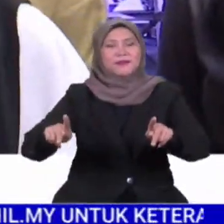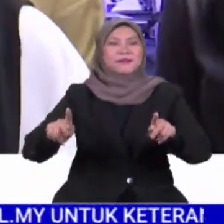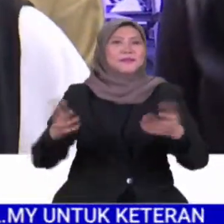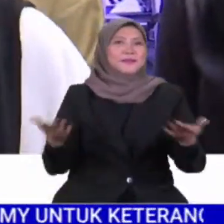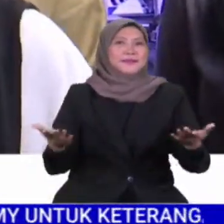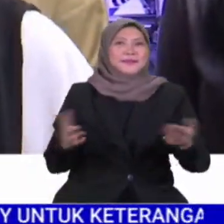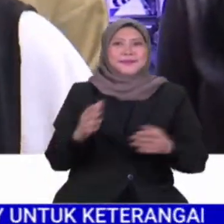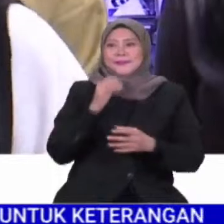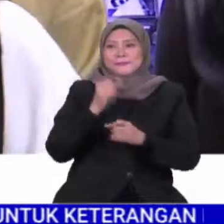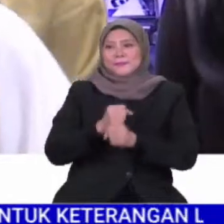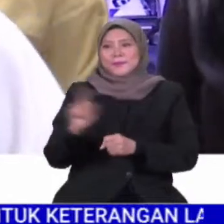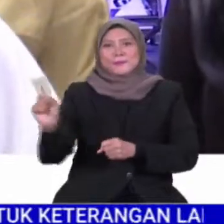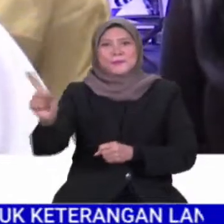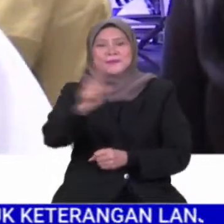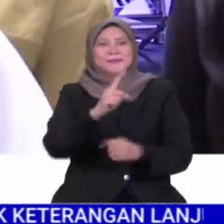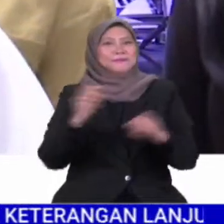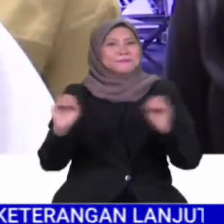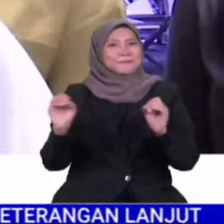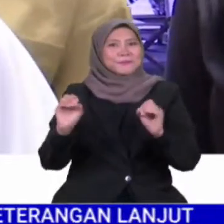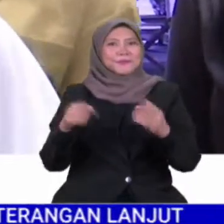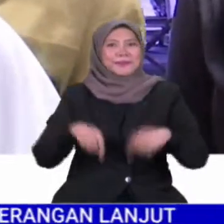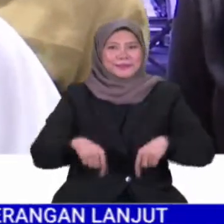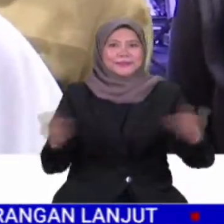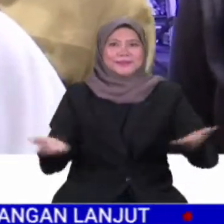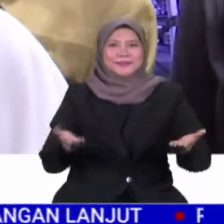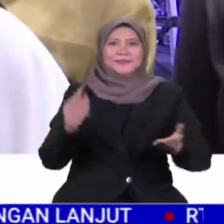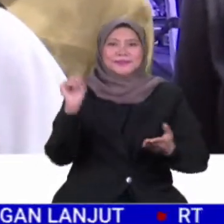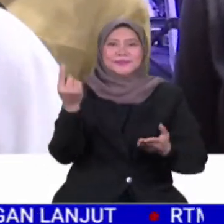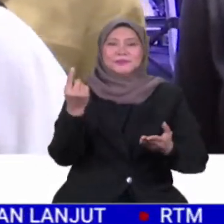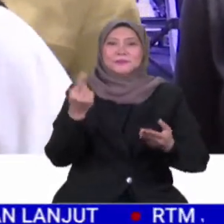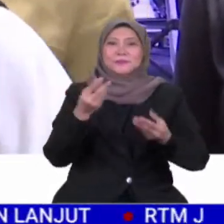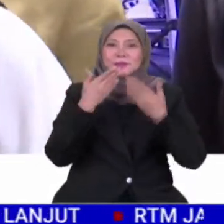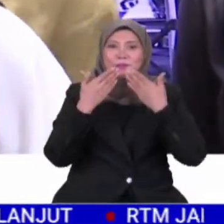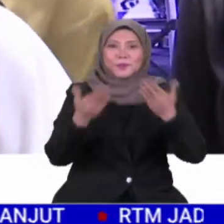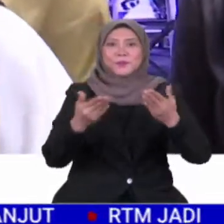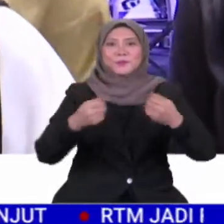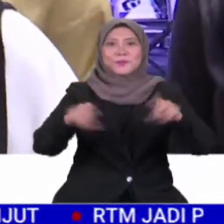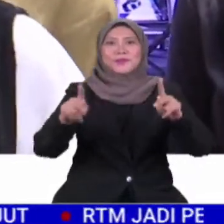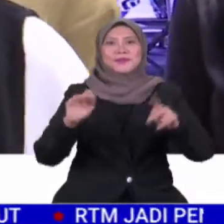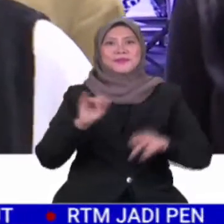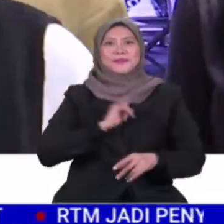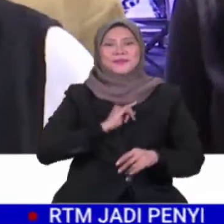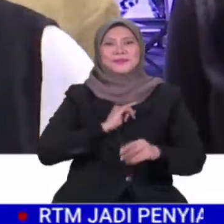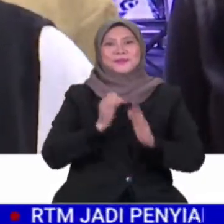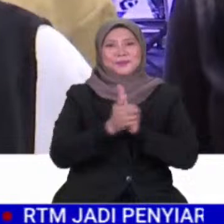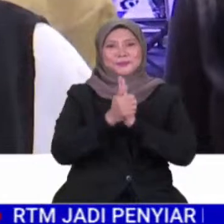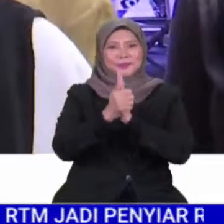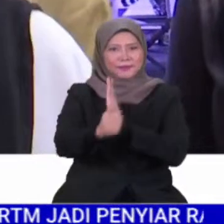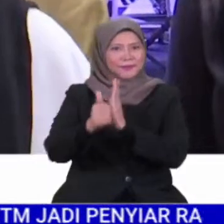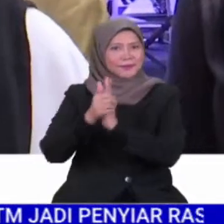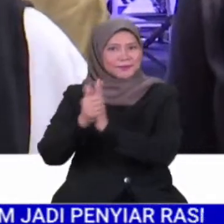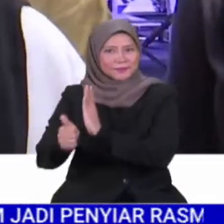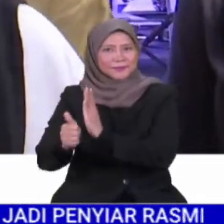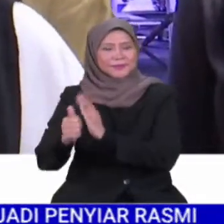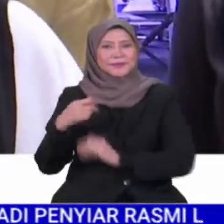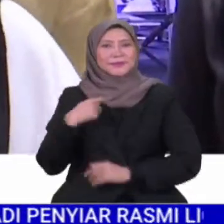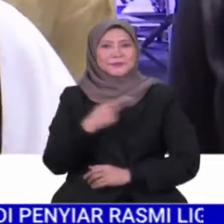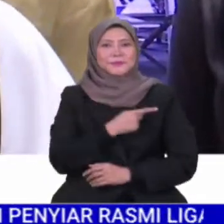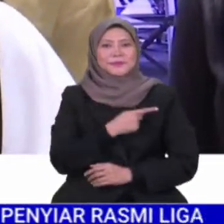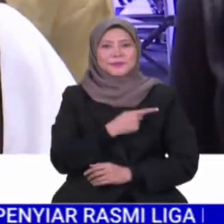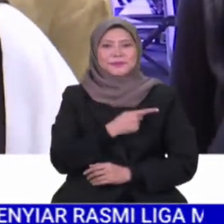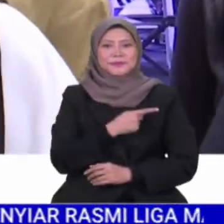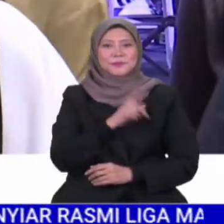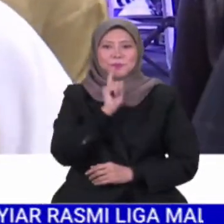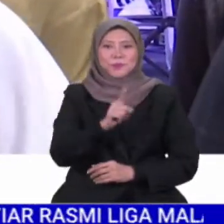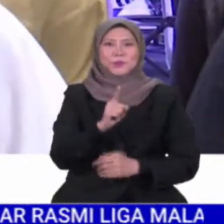tidak akan dapat di mana-mana, dan terima kasih kerana bagi peluang kepada kami untuk mengembangkan bakat kami.